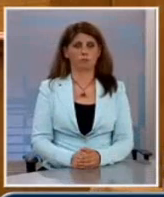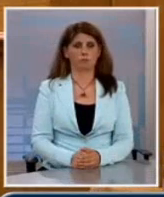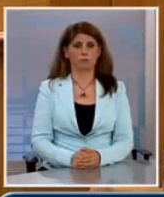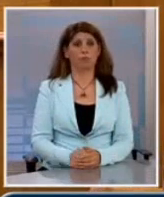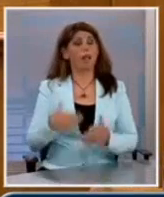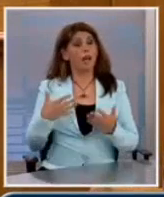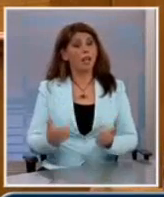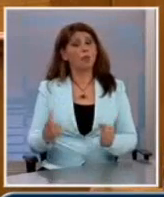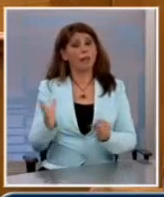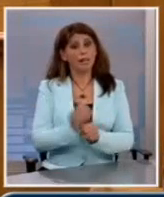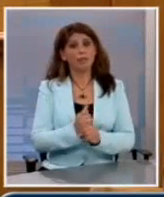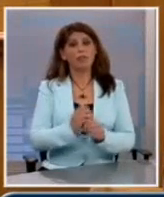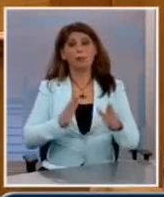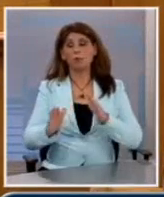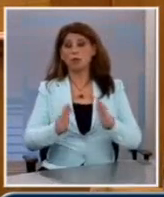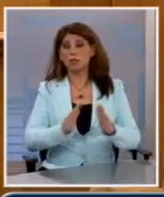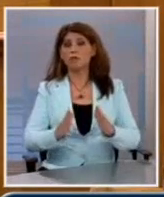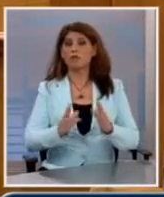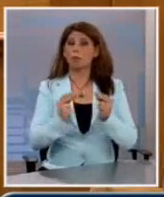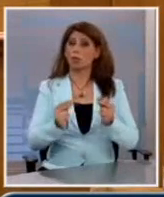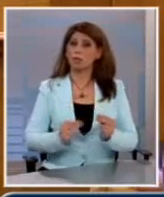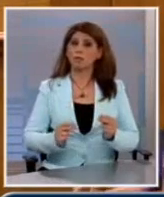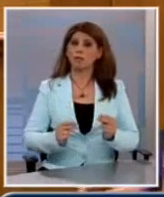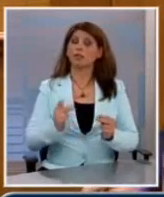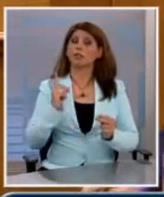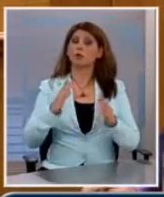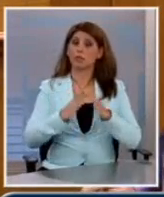Έχουμε ήδη καταφέρει να προστατεύσουμε αποτελεσματικά την πρώτη κατοικία.